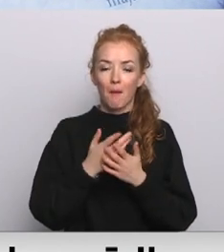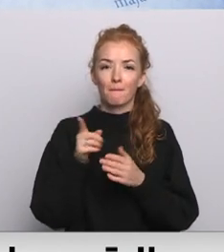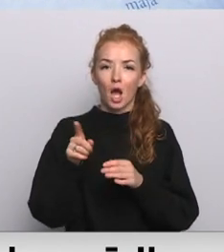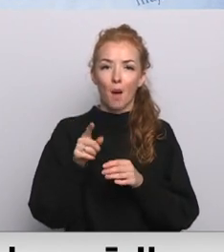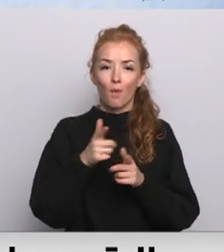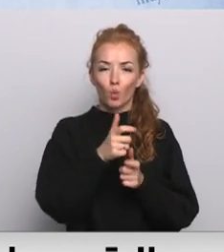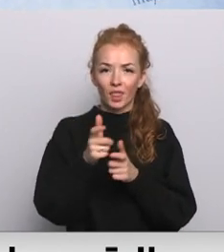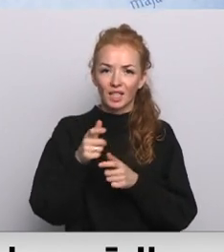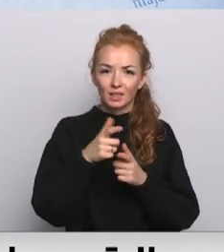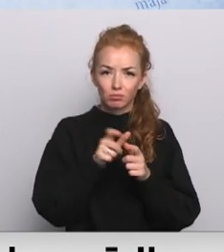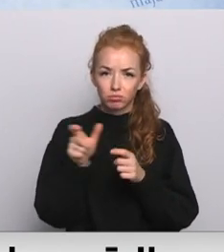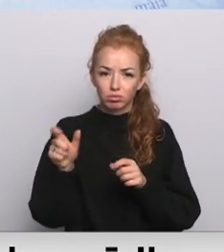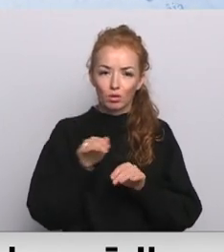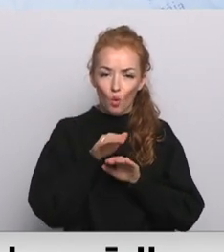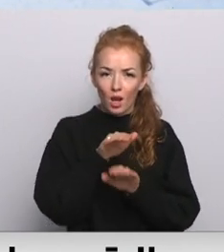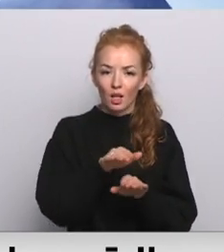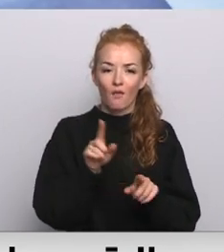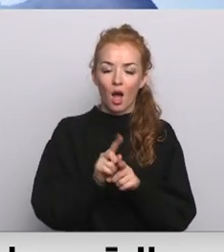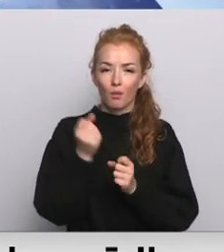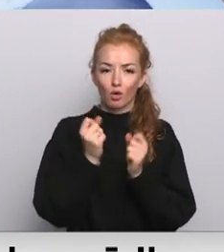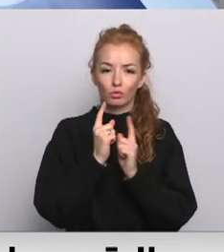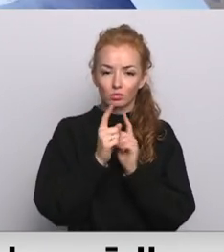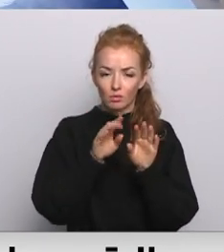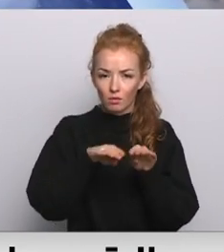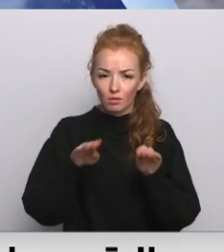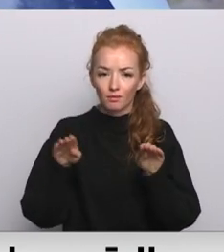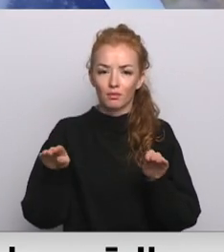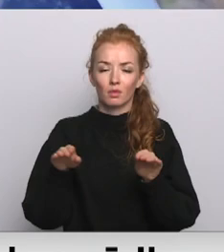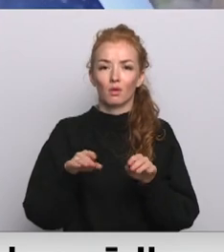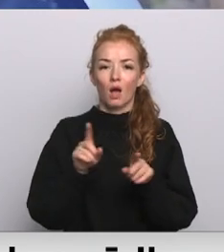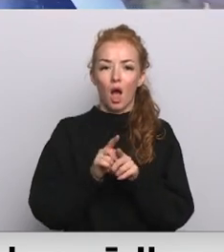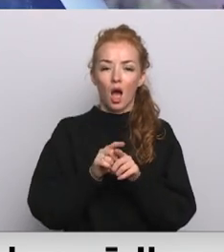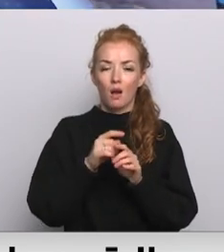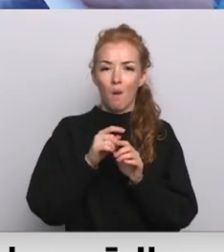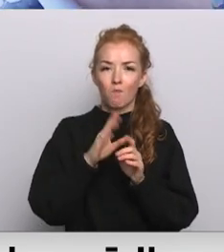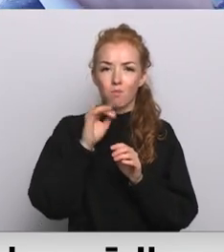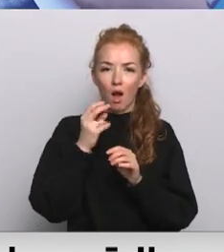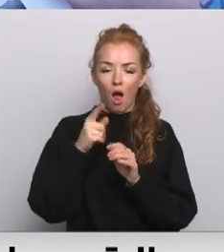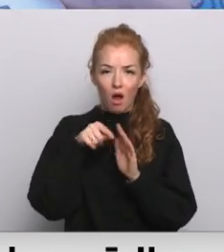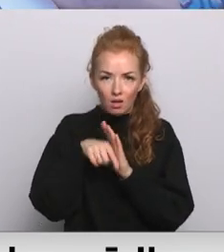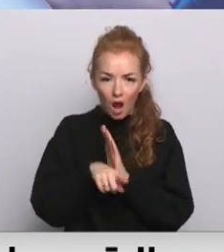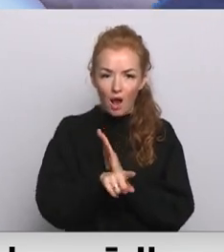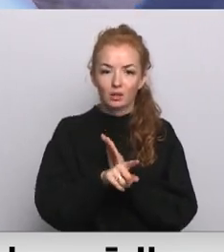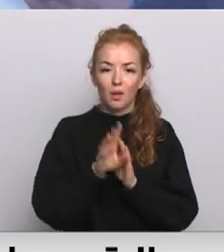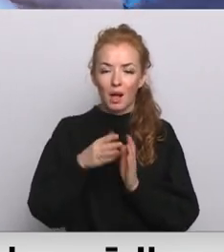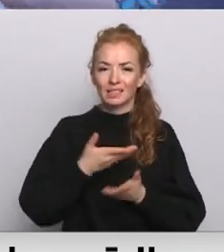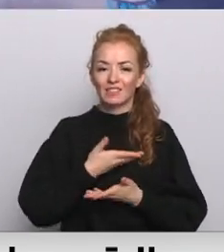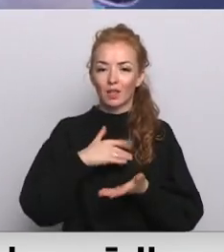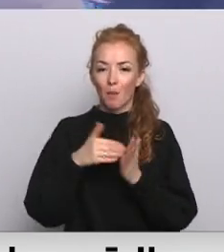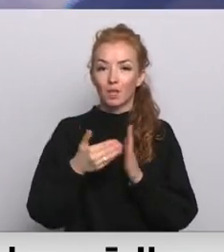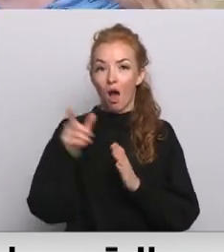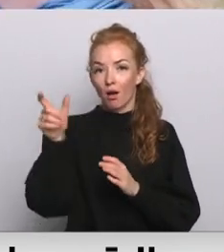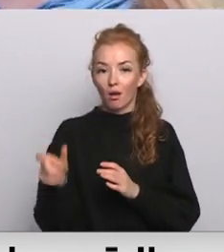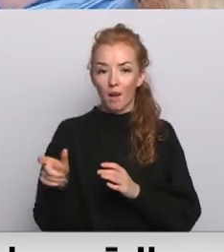no transportlīdzekļiem, artilērijas mīnmetēja pozīcijām, no barakas, kurā ir ekspozīcija par karavīru dzīves